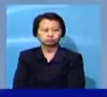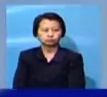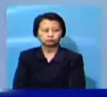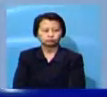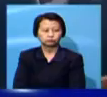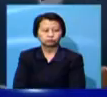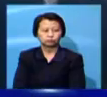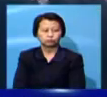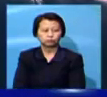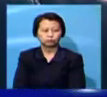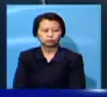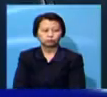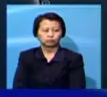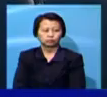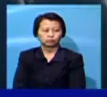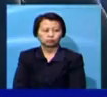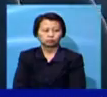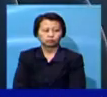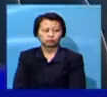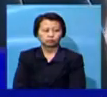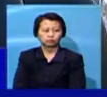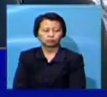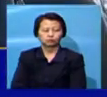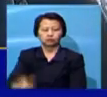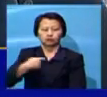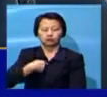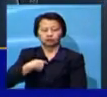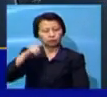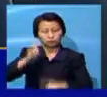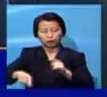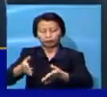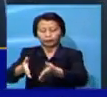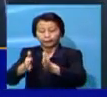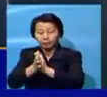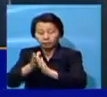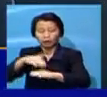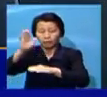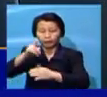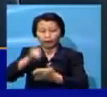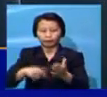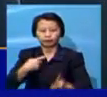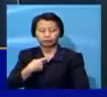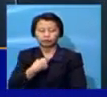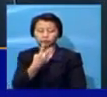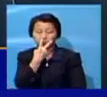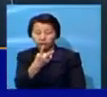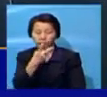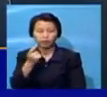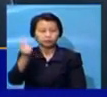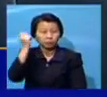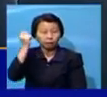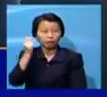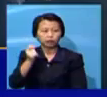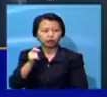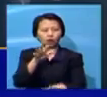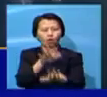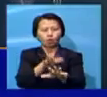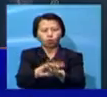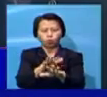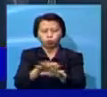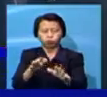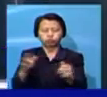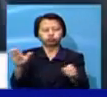dunia saya tak tak boleh minta lebih daripada apa yang kita lihat tadi sambutan yang cukup luar